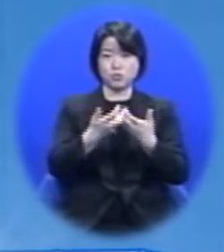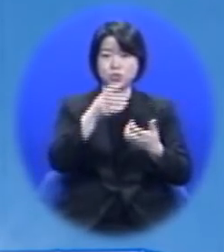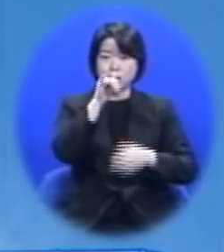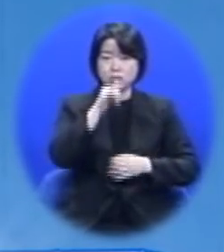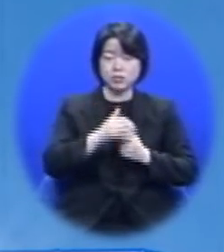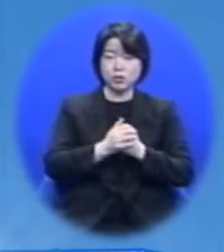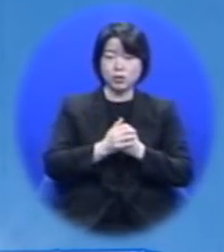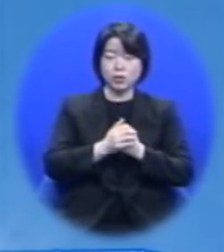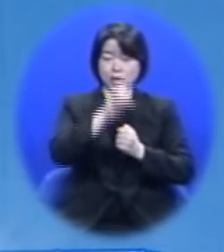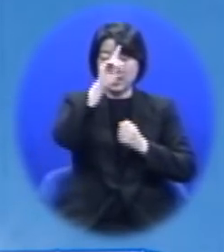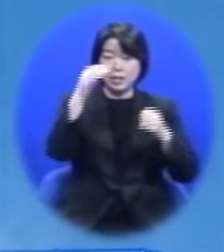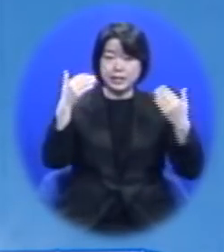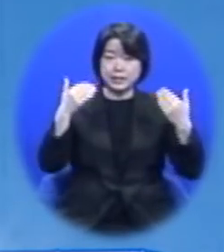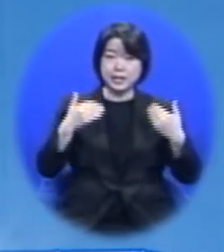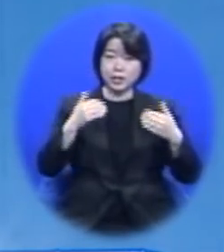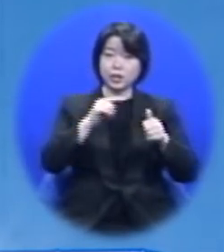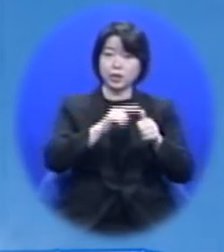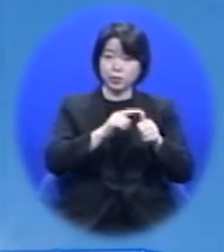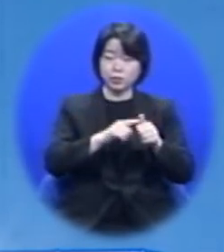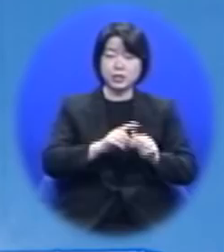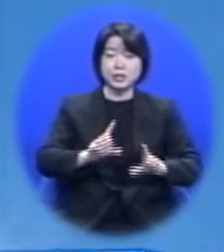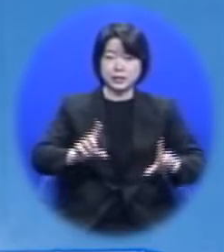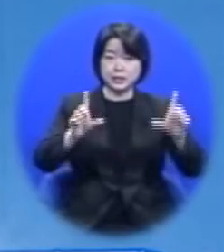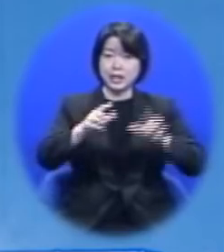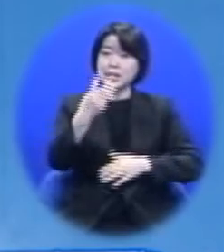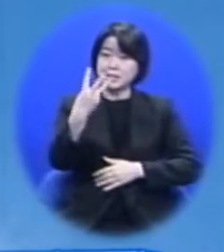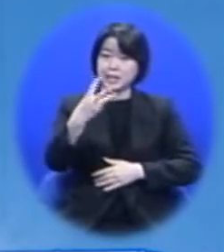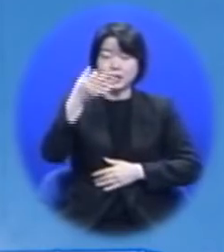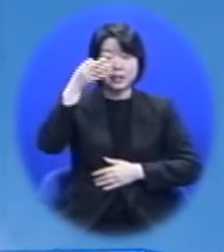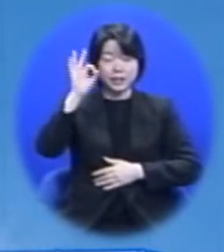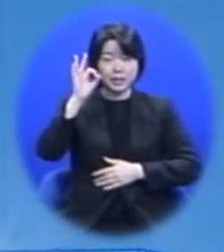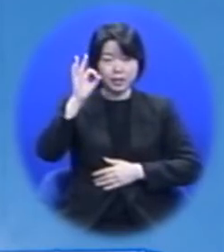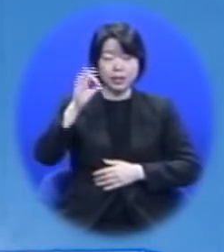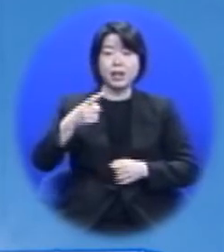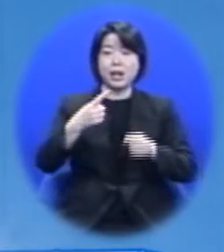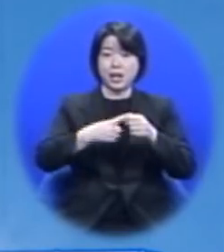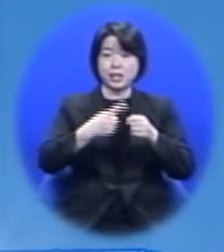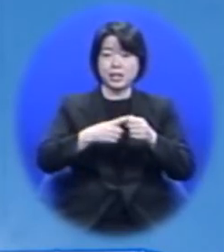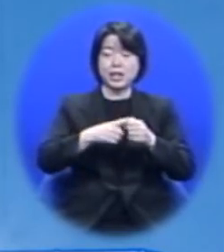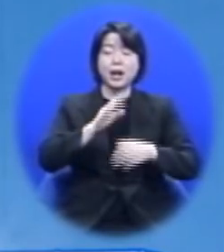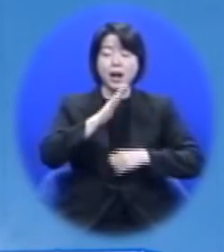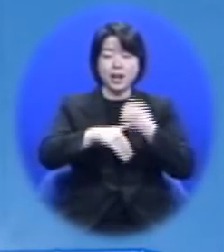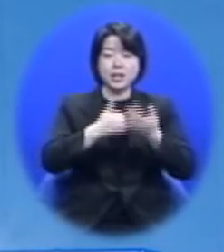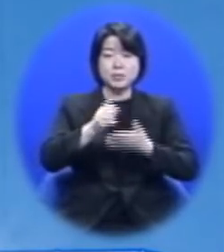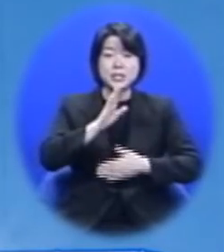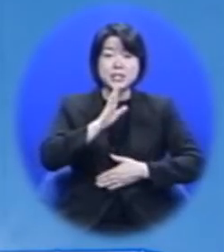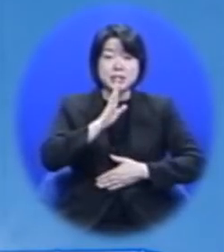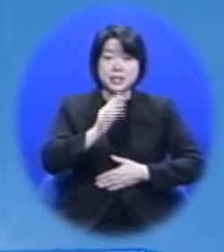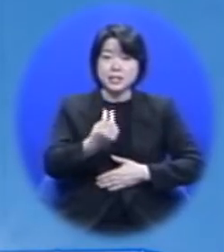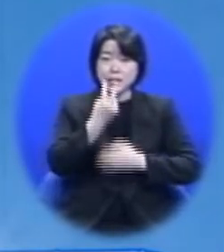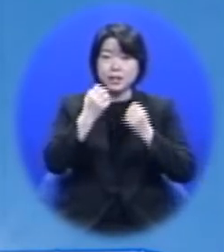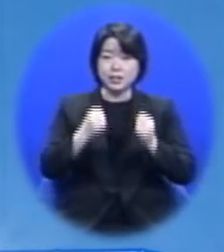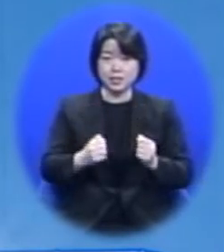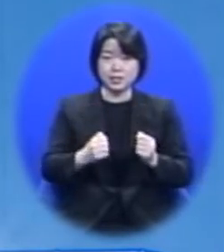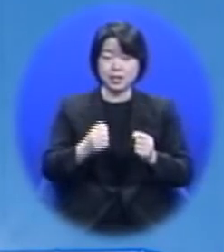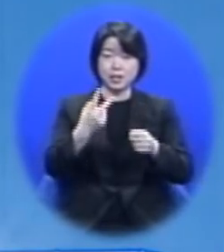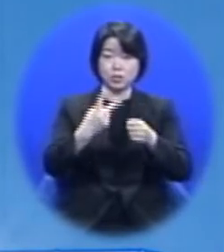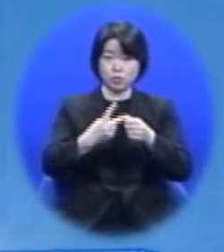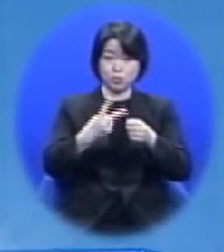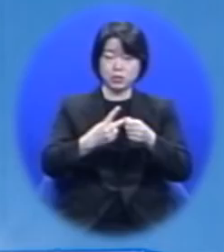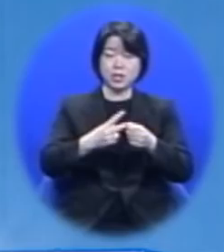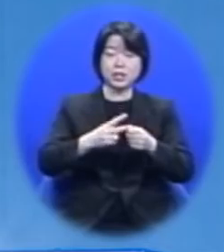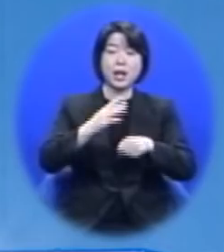삭개오는 그날 세 가지 깨달아진 것 같아요. 하나는 하나님이 진짜 살아계시구나. 두 번째는